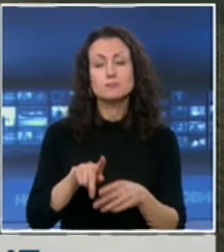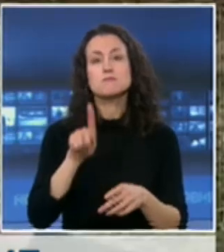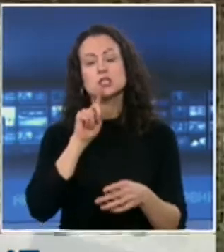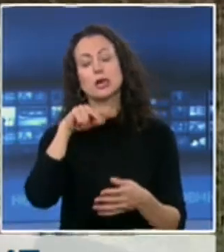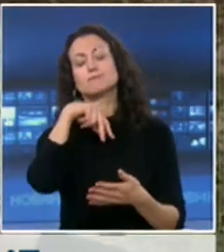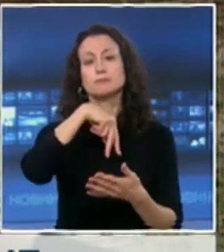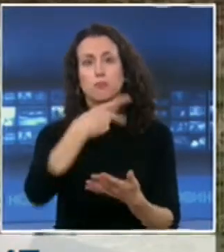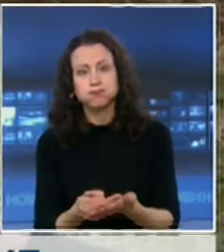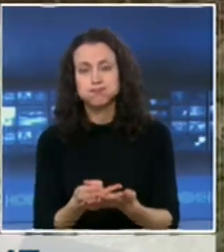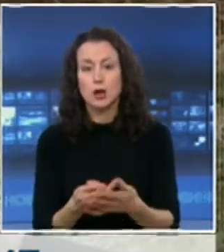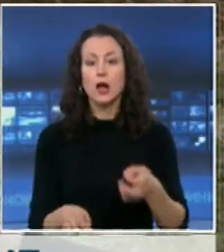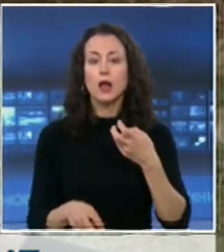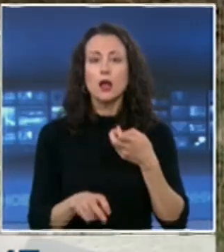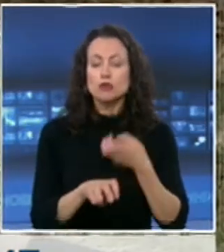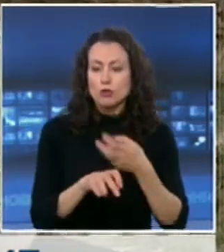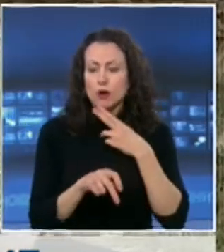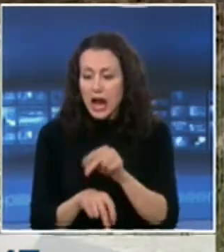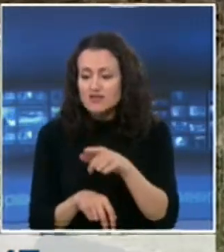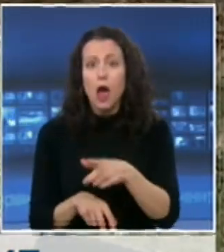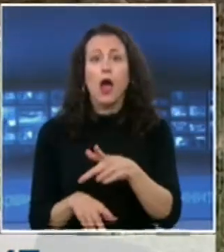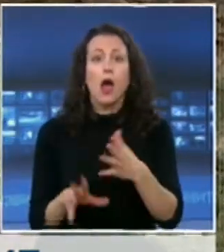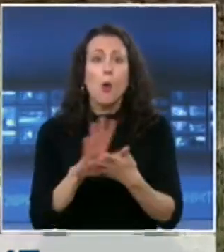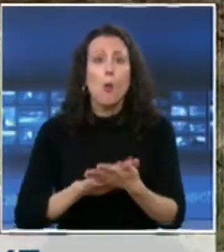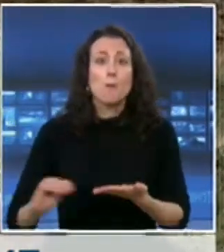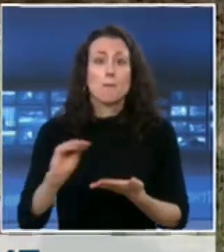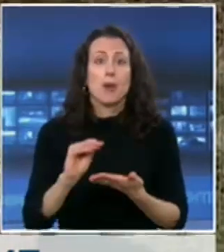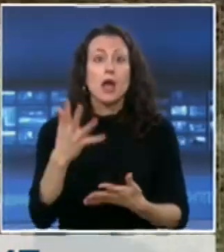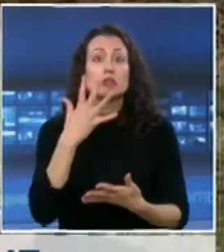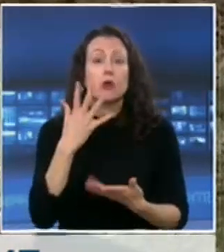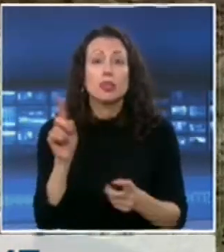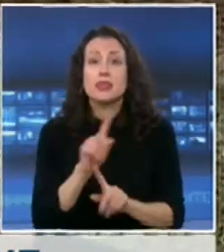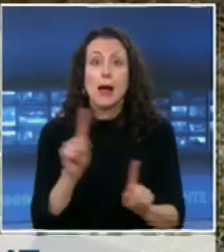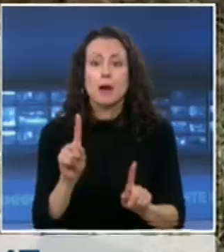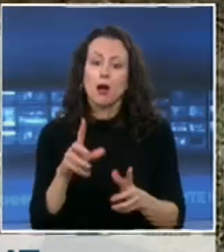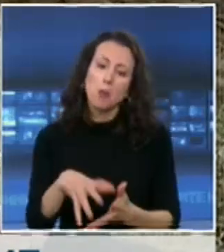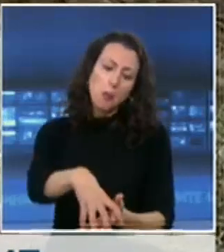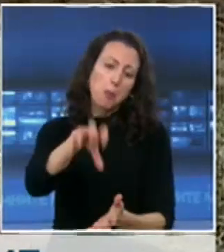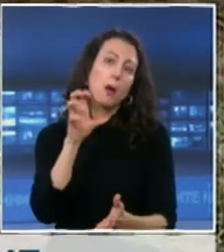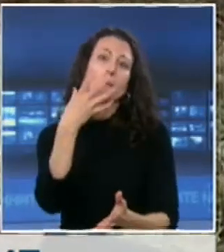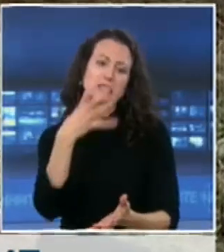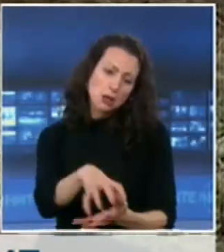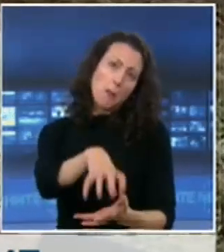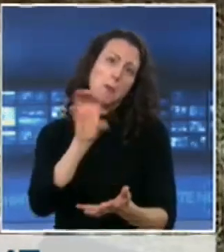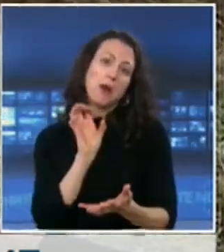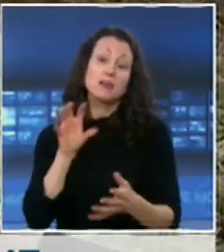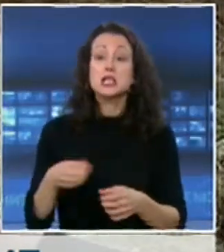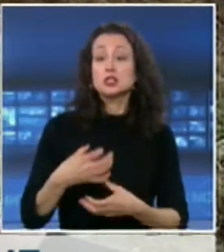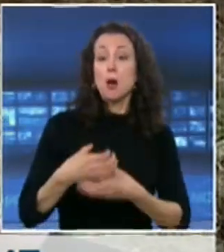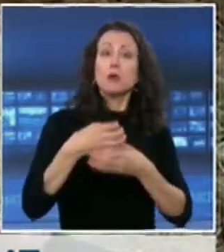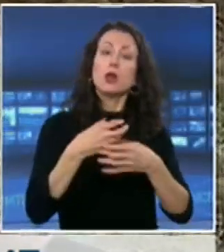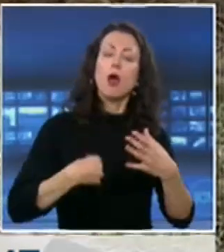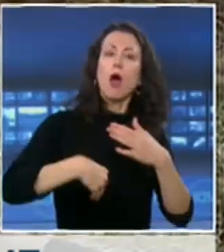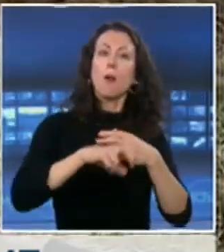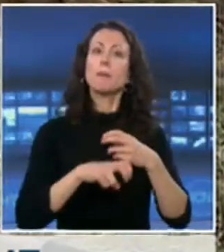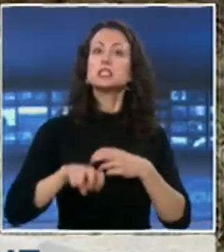Доктора каза, ами той е свършил кислорода. Свали му маската, взе си бутилката и се качи на третия етаж. И съпруга ми